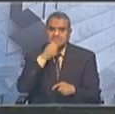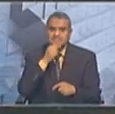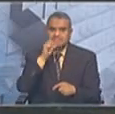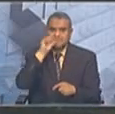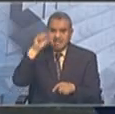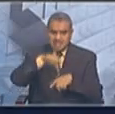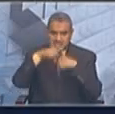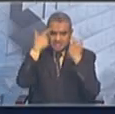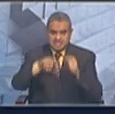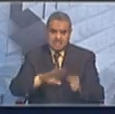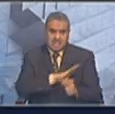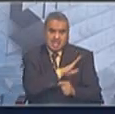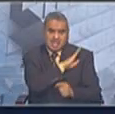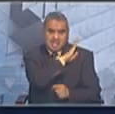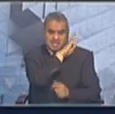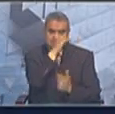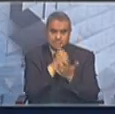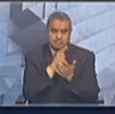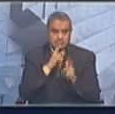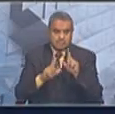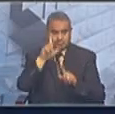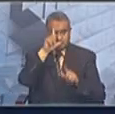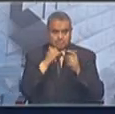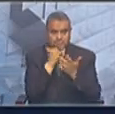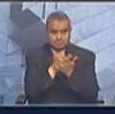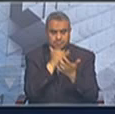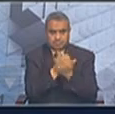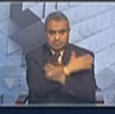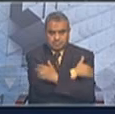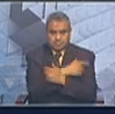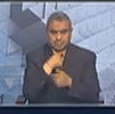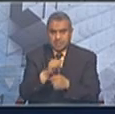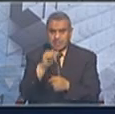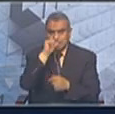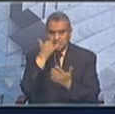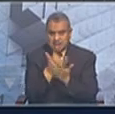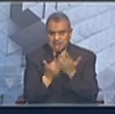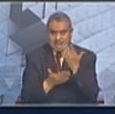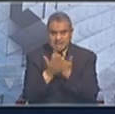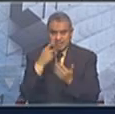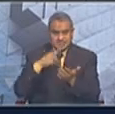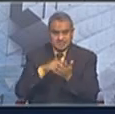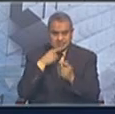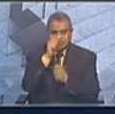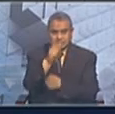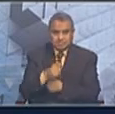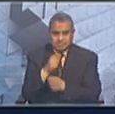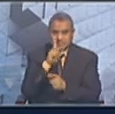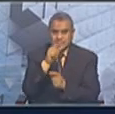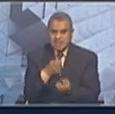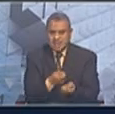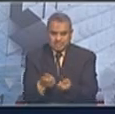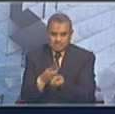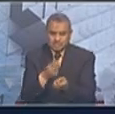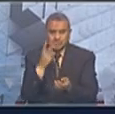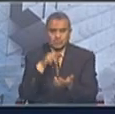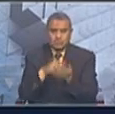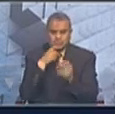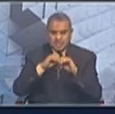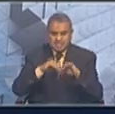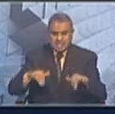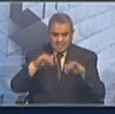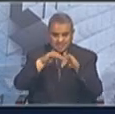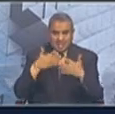بمحافظه الاسماعيليه اكد المسؤولون ان طرق الري الحديثه بالرش والتنقيط تسهم